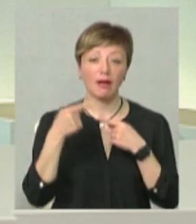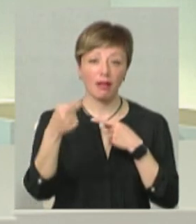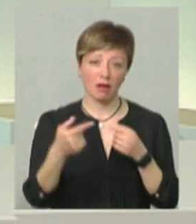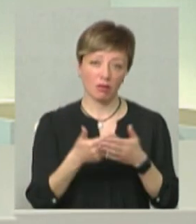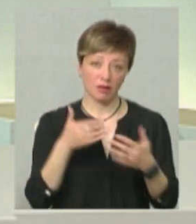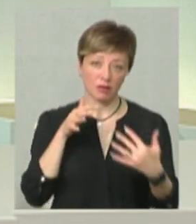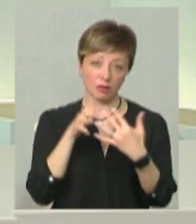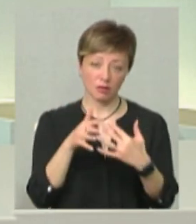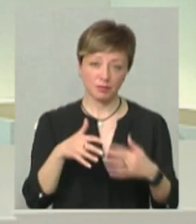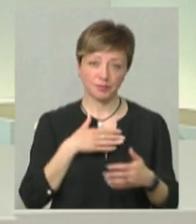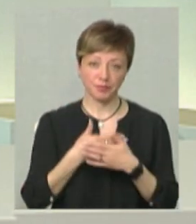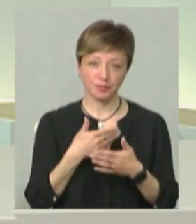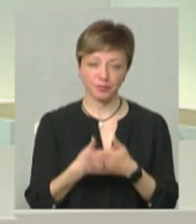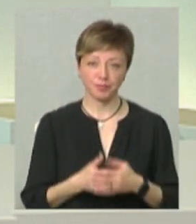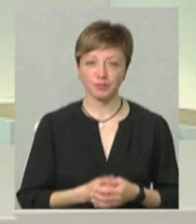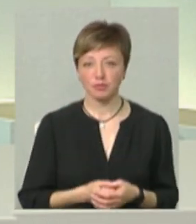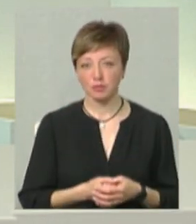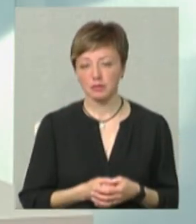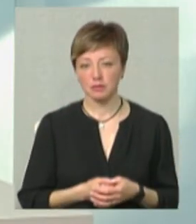від зони активних бойових дій.